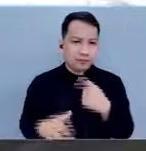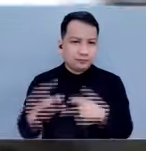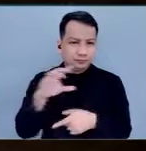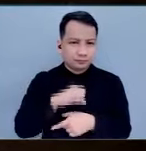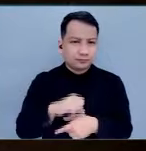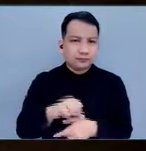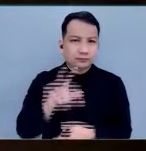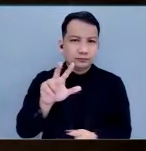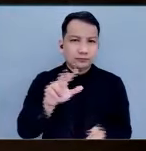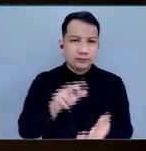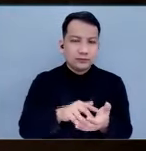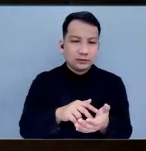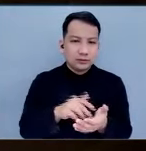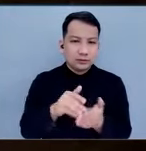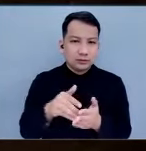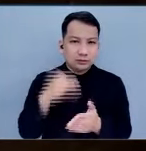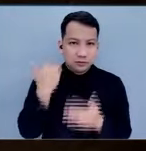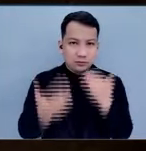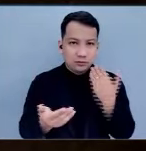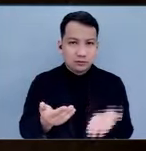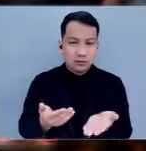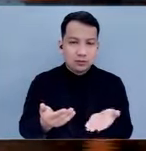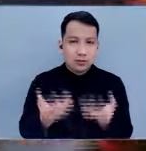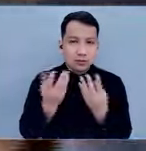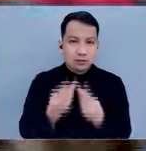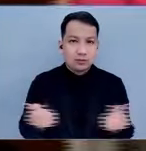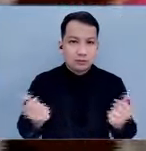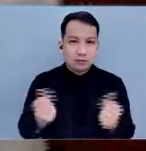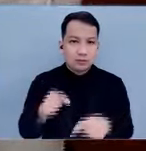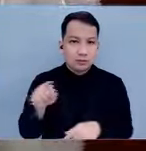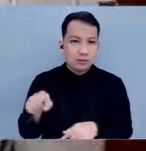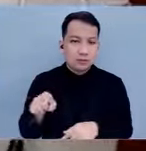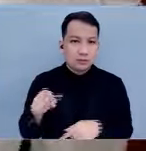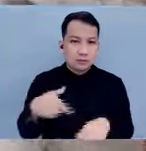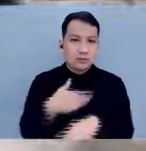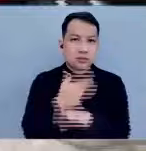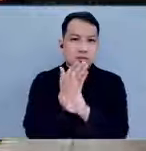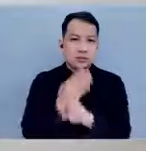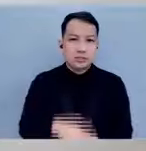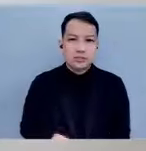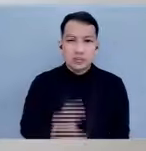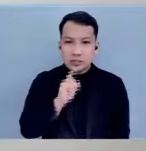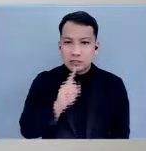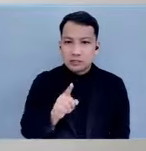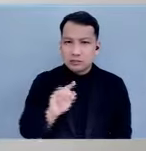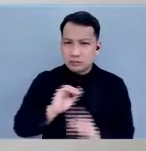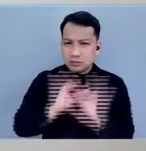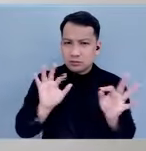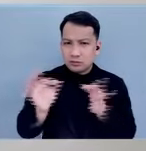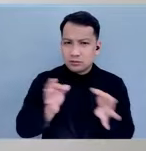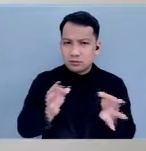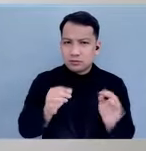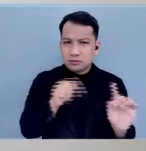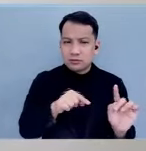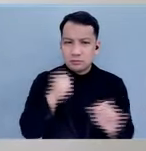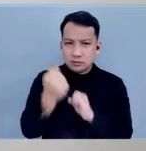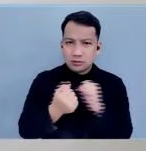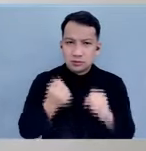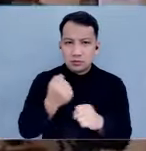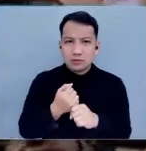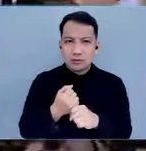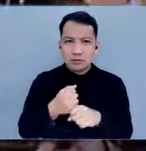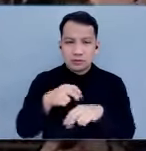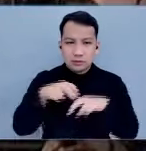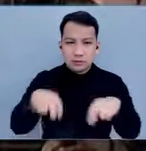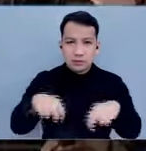3,000 raw ang namatay at nawala dahil sa Oplan Tokhang sa Davao City. Hindi niya nilinaw kung anong mga taon yan. Pero umupong alkalde